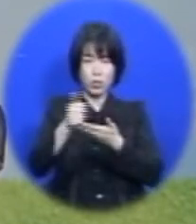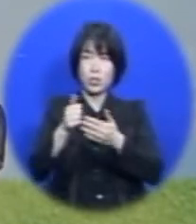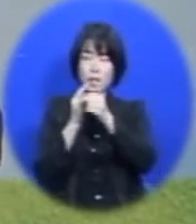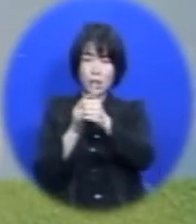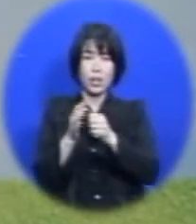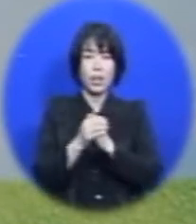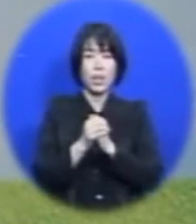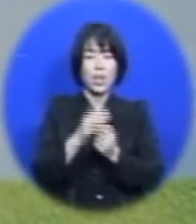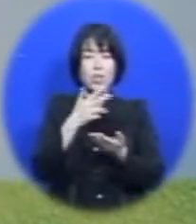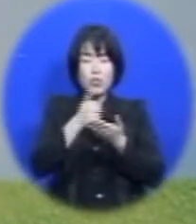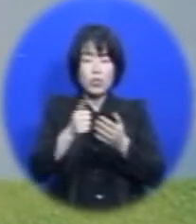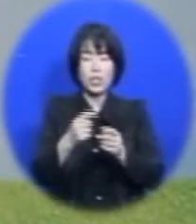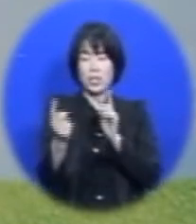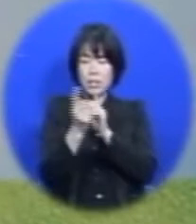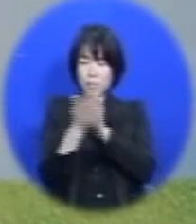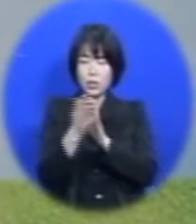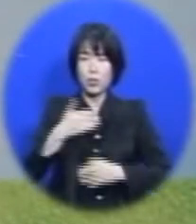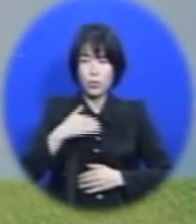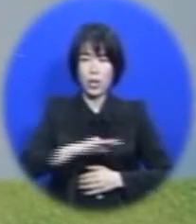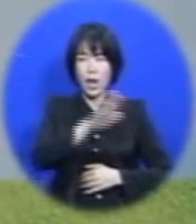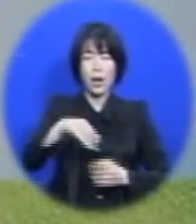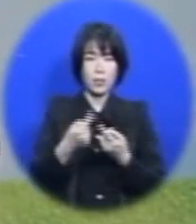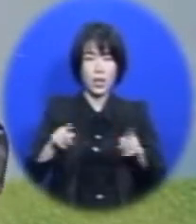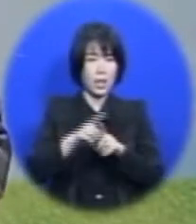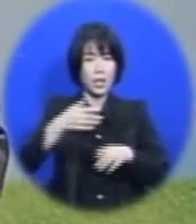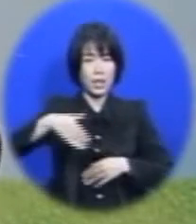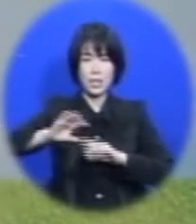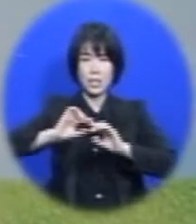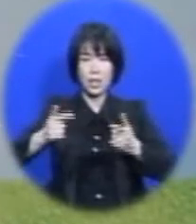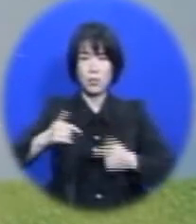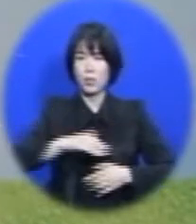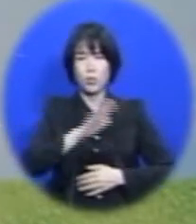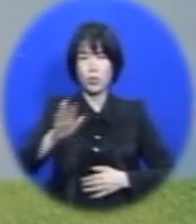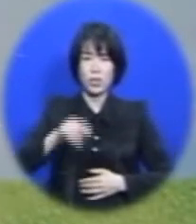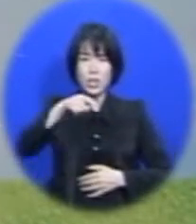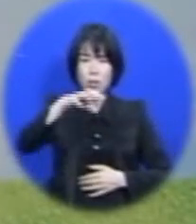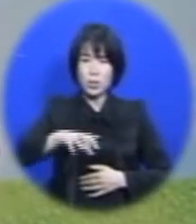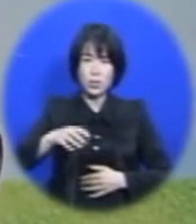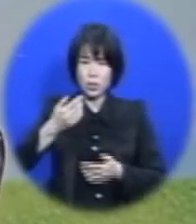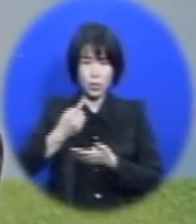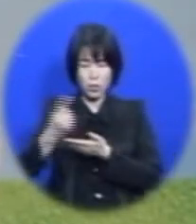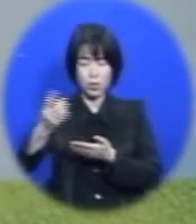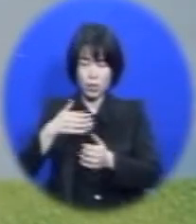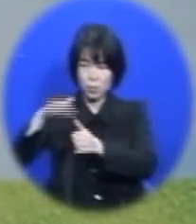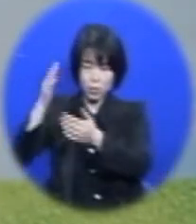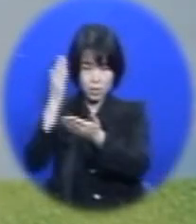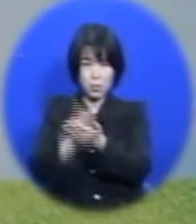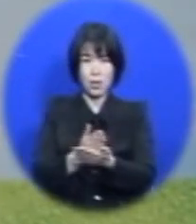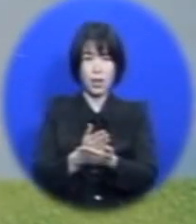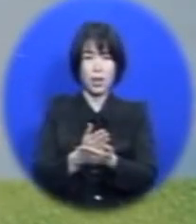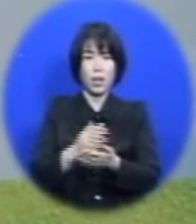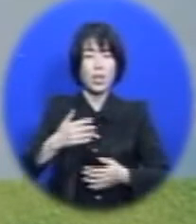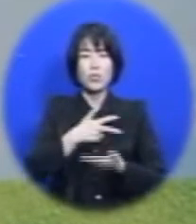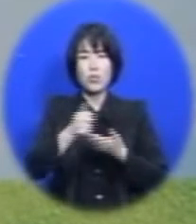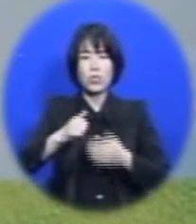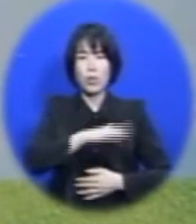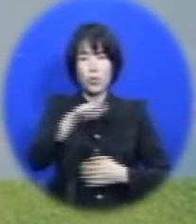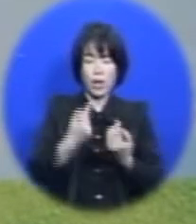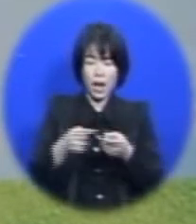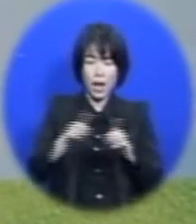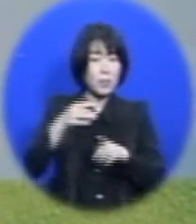친히 우리와 함께 가지 않으시려면 우리를 이곳에서 떠나 올려 보내지 마십시오. 주님께서 우리와 함께 가지